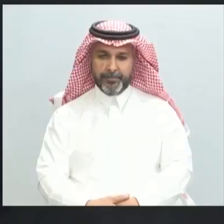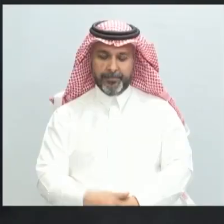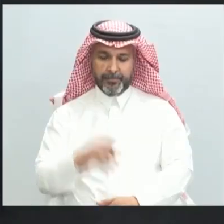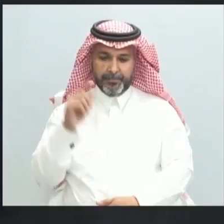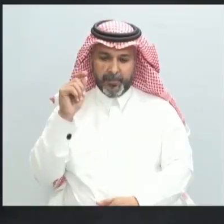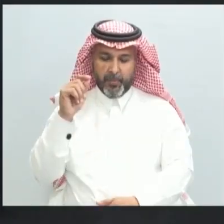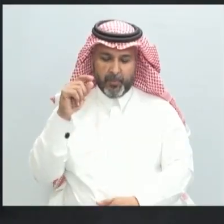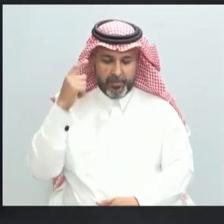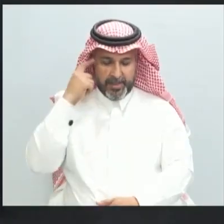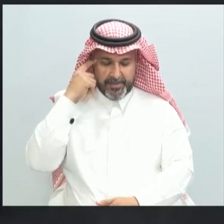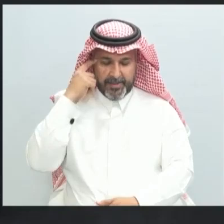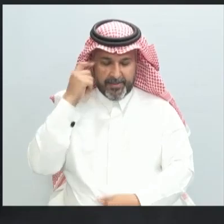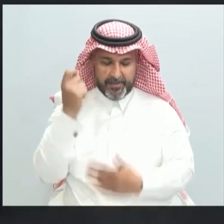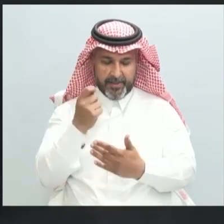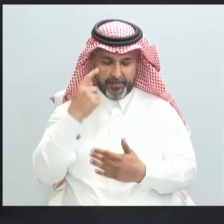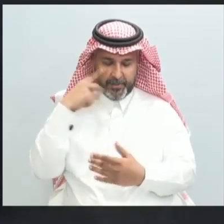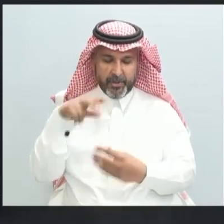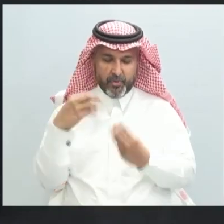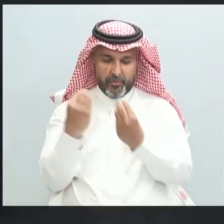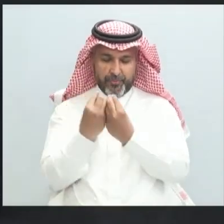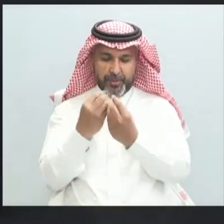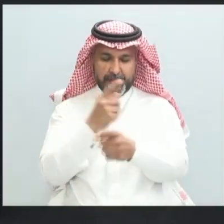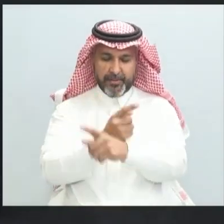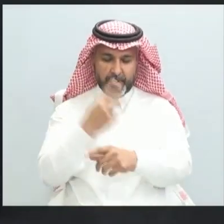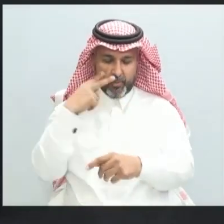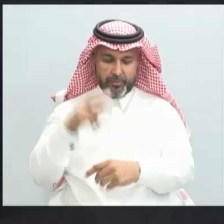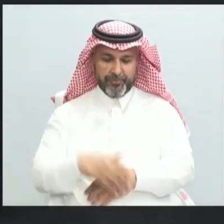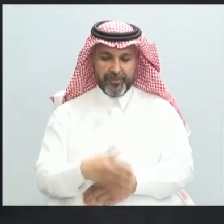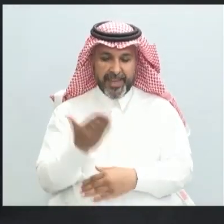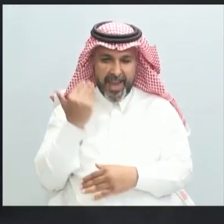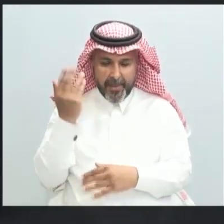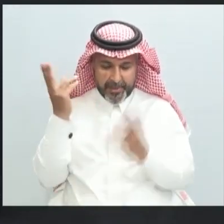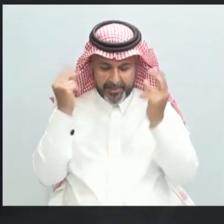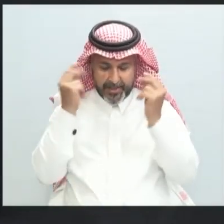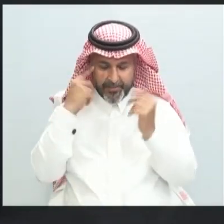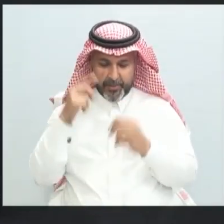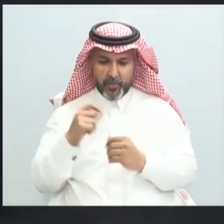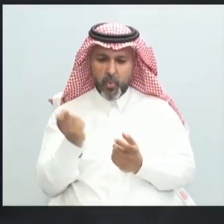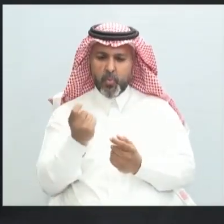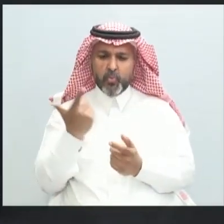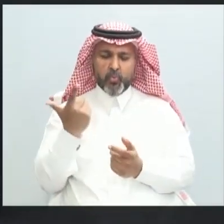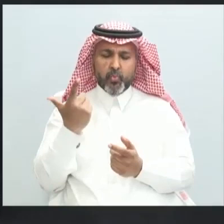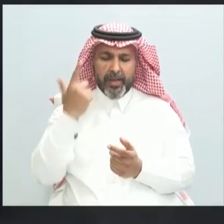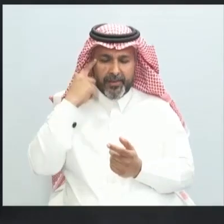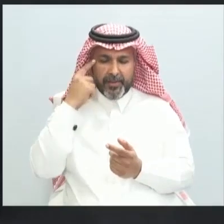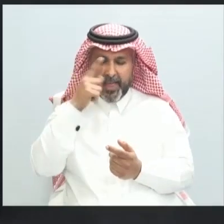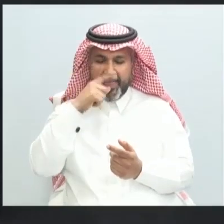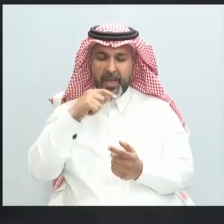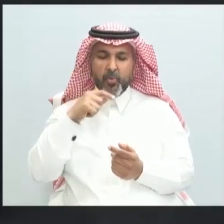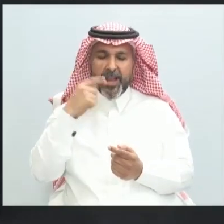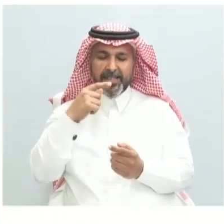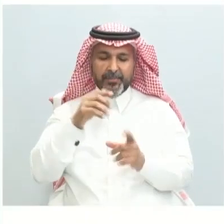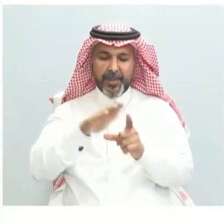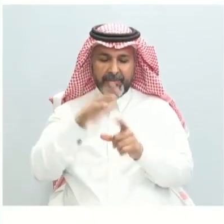ما شاء الله ما شاء الله كان السؤال عرف المواطن الصالح هو المواطن المسؤول